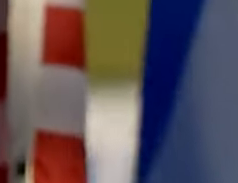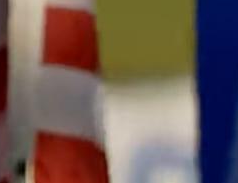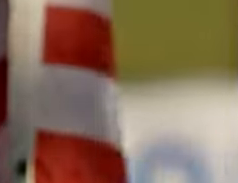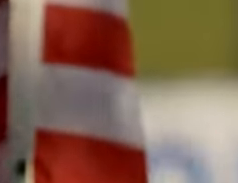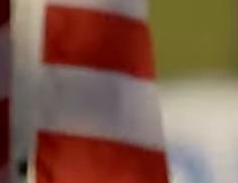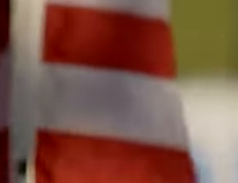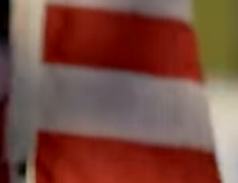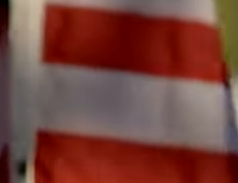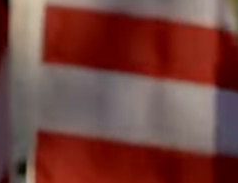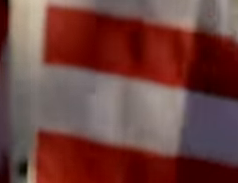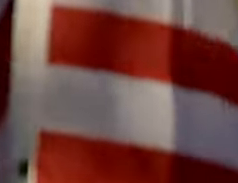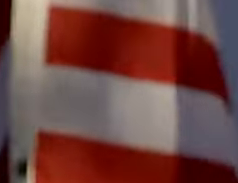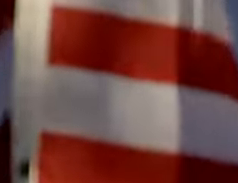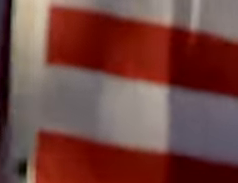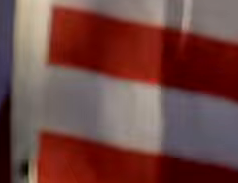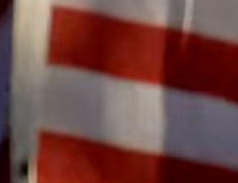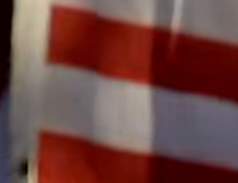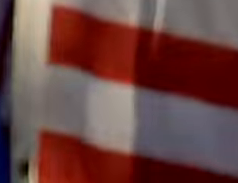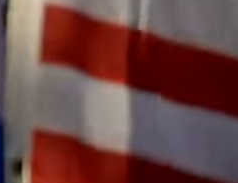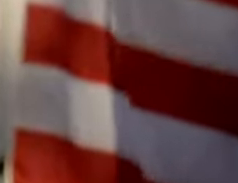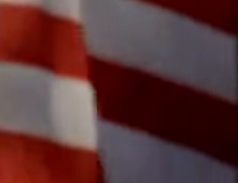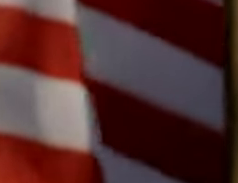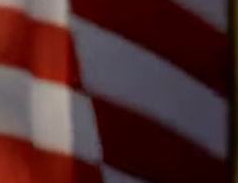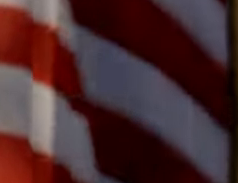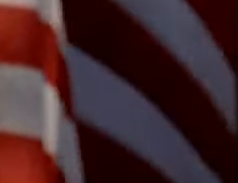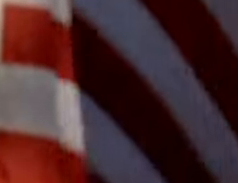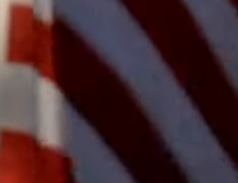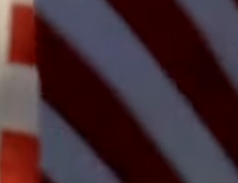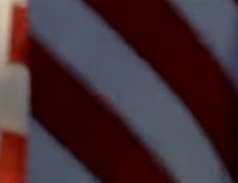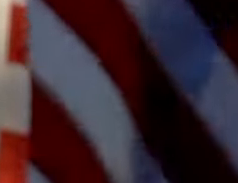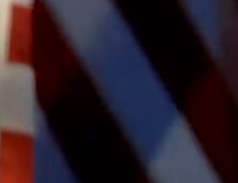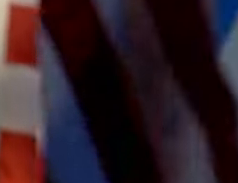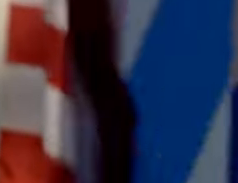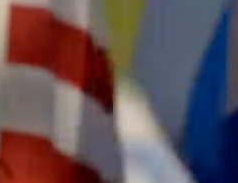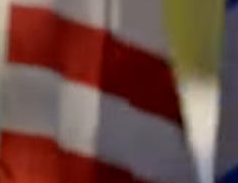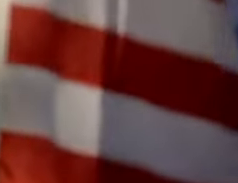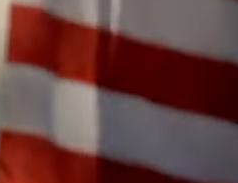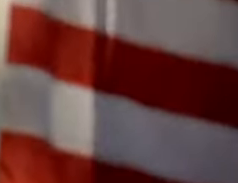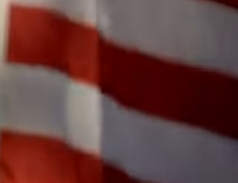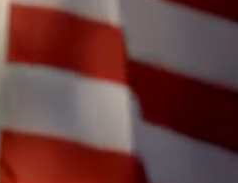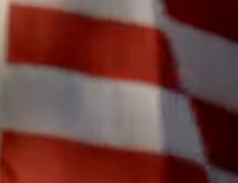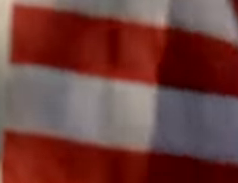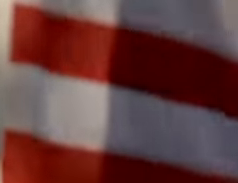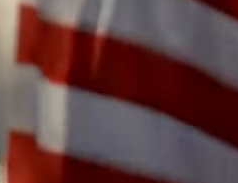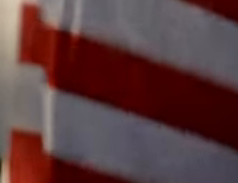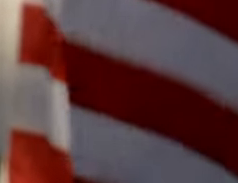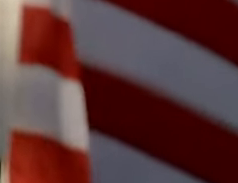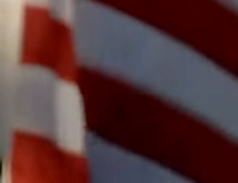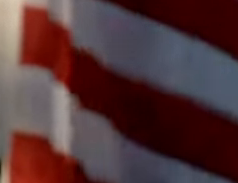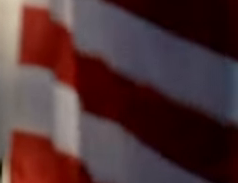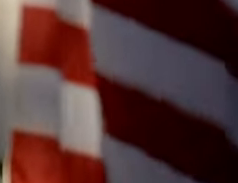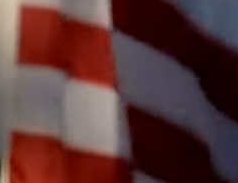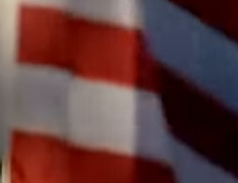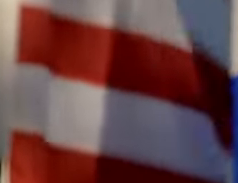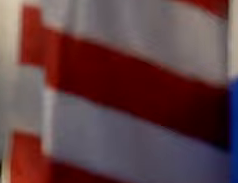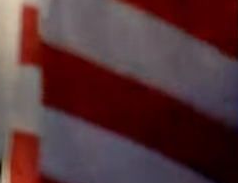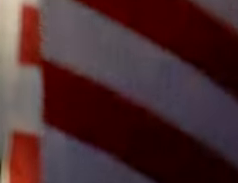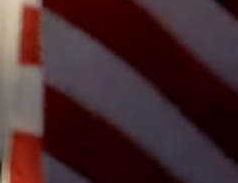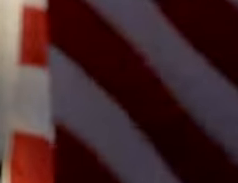הנה לא ינום ולא ישן